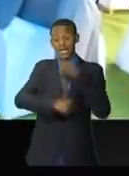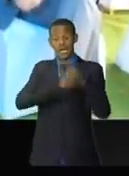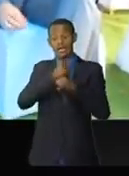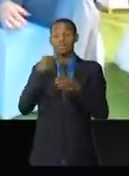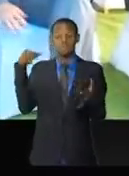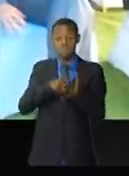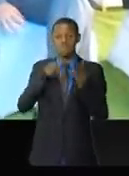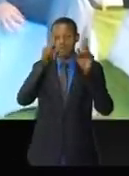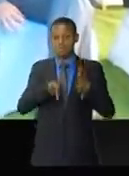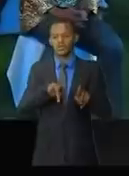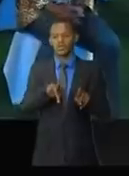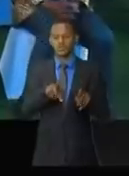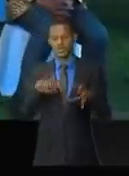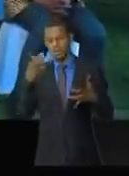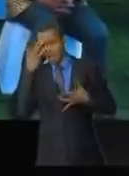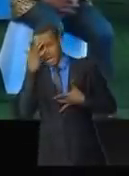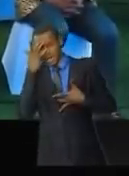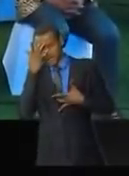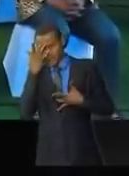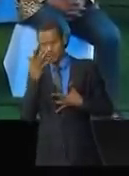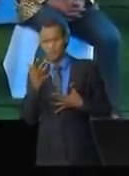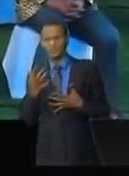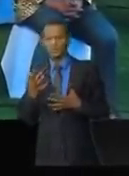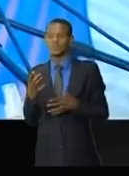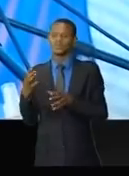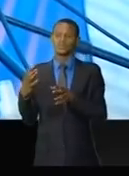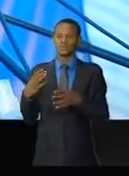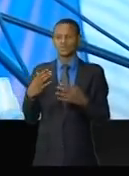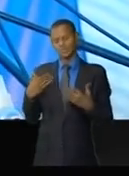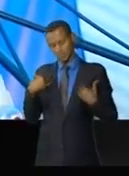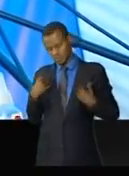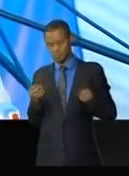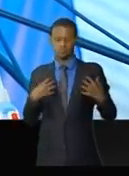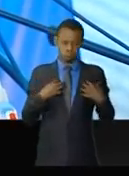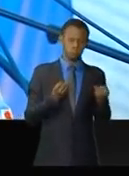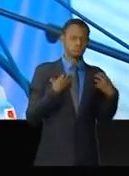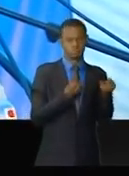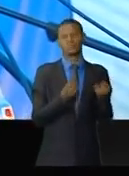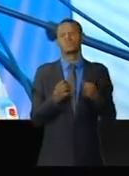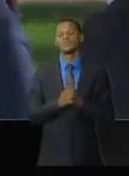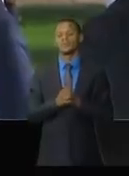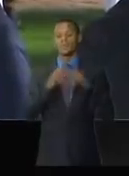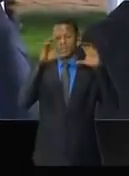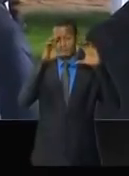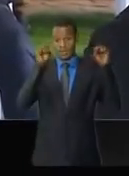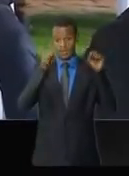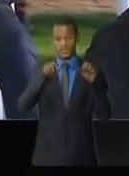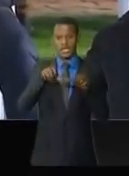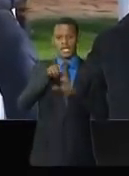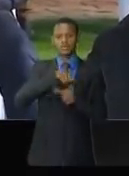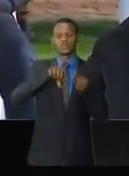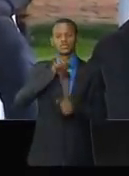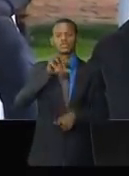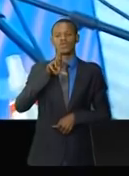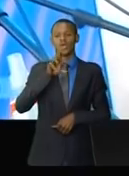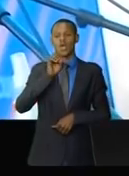adaptée. Christopher France, président mondial du groupe Roche. Nous sommes ici aujourd'hui pour commémorer